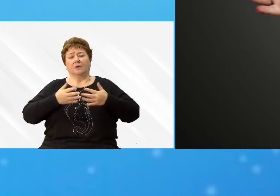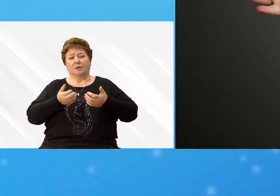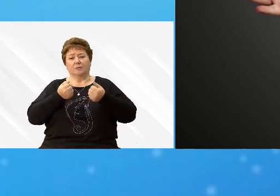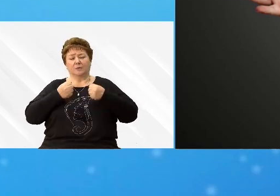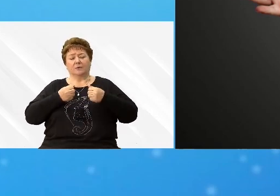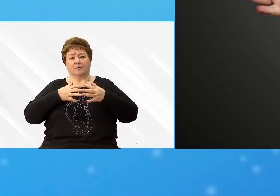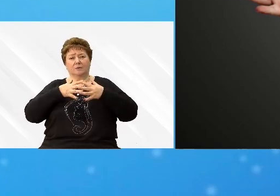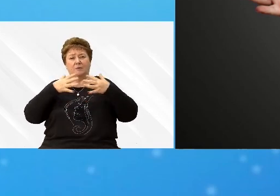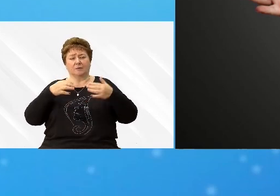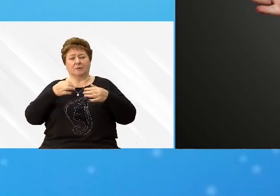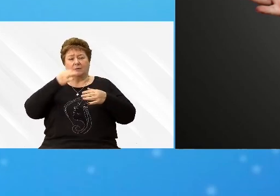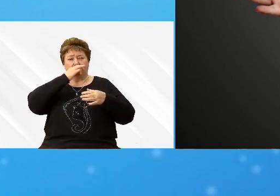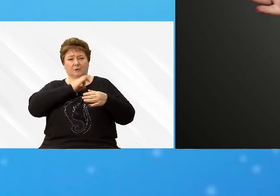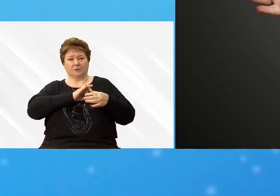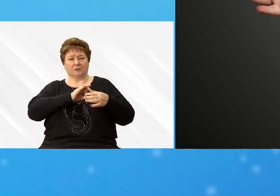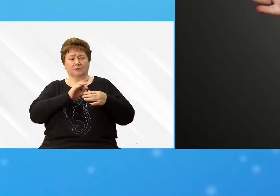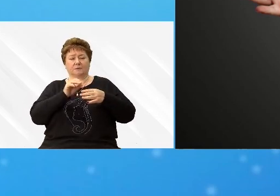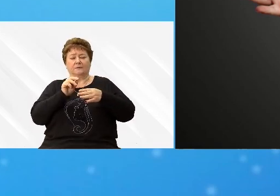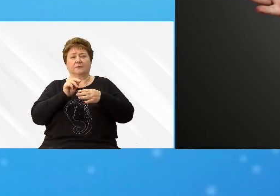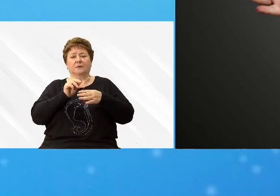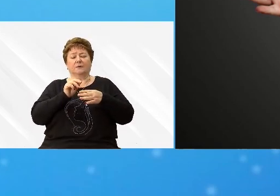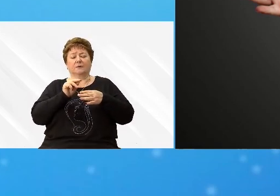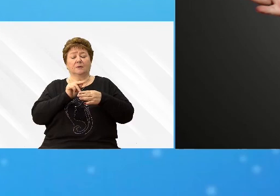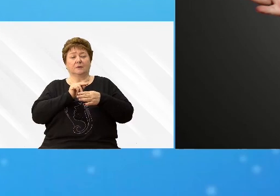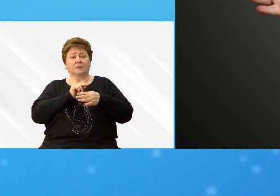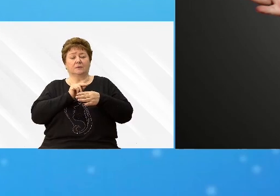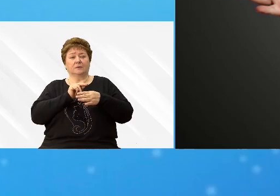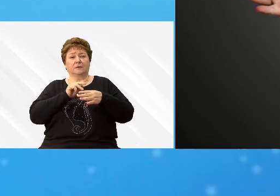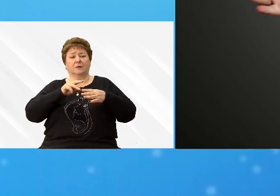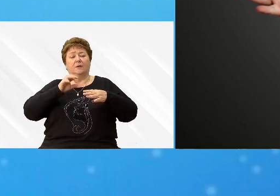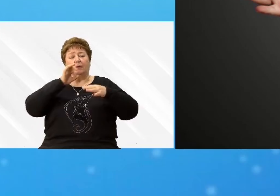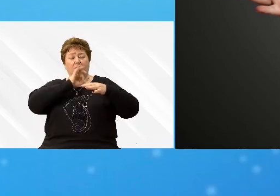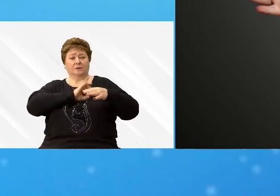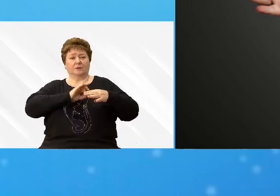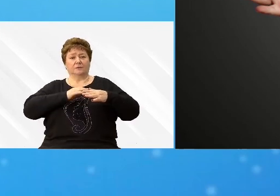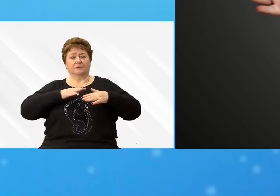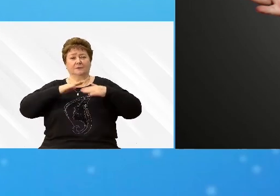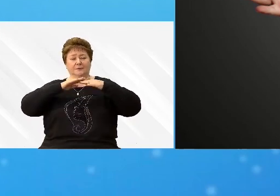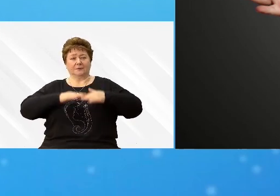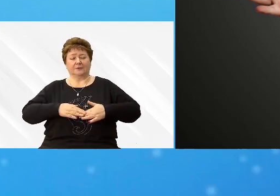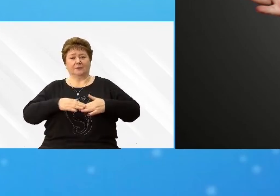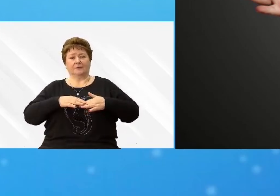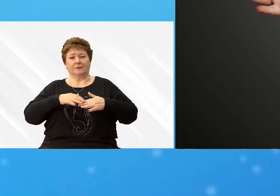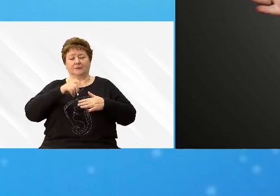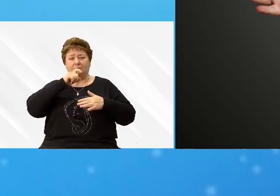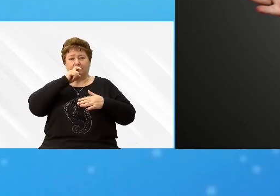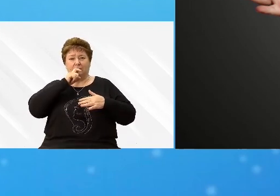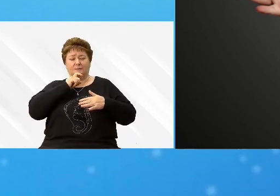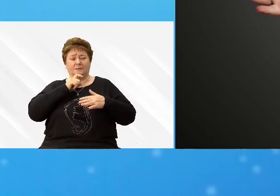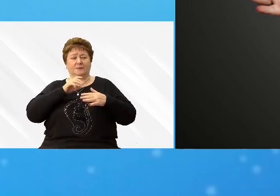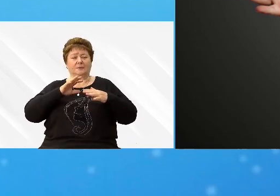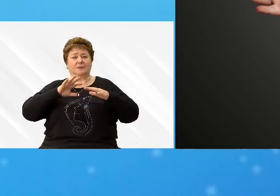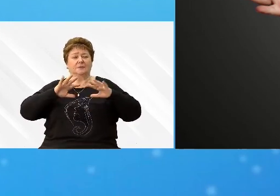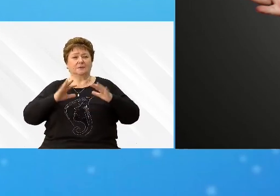больших доз лекарственных препаратов лекарственный стресс неординарное событие в жизни